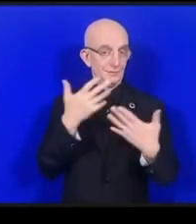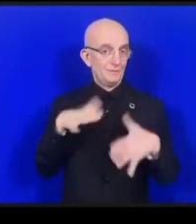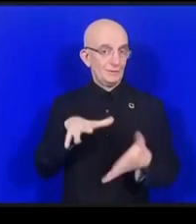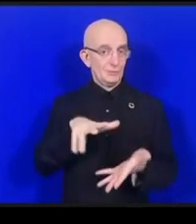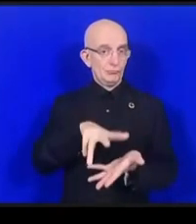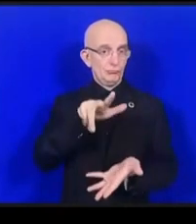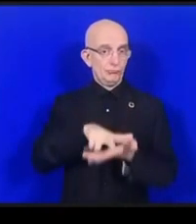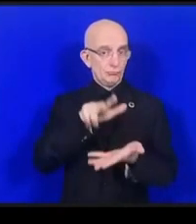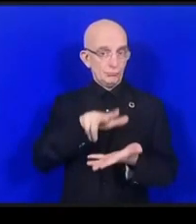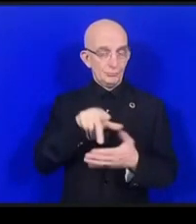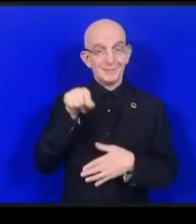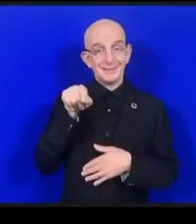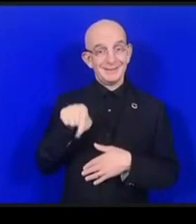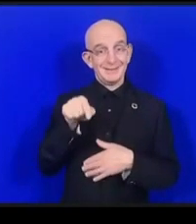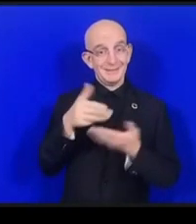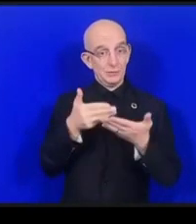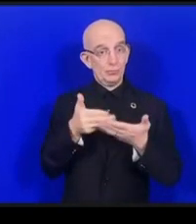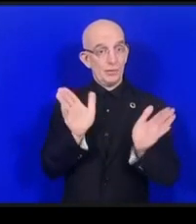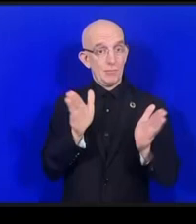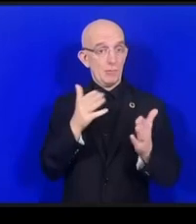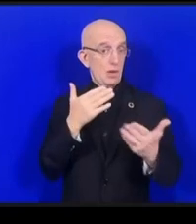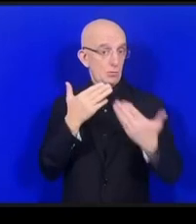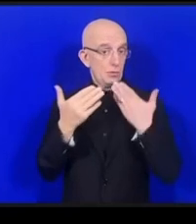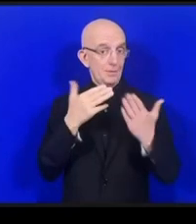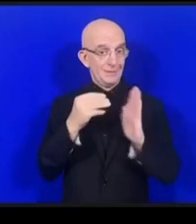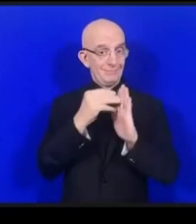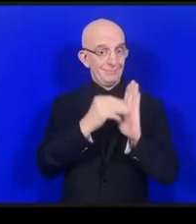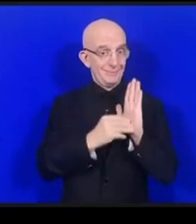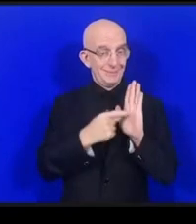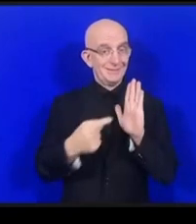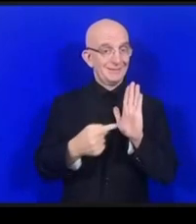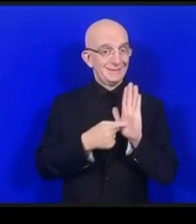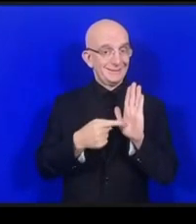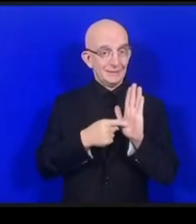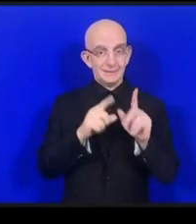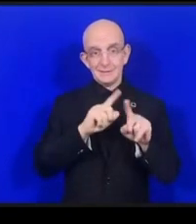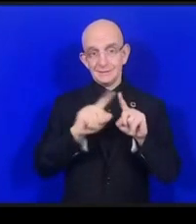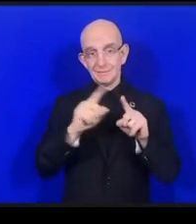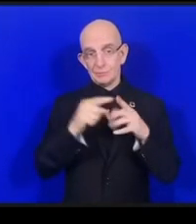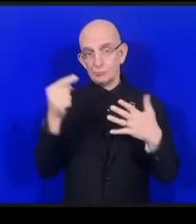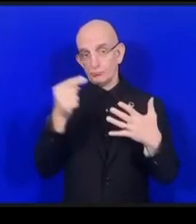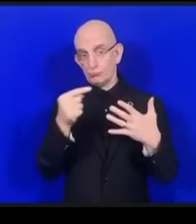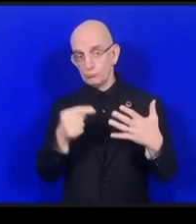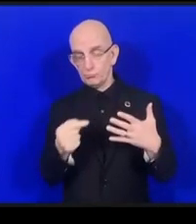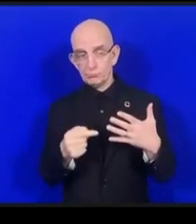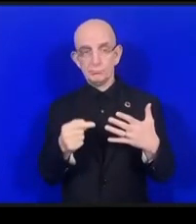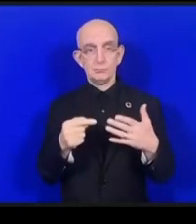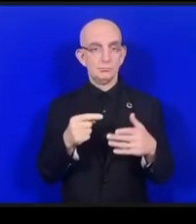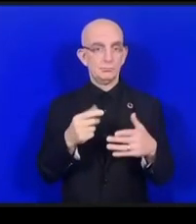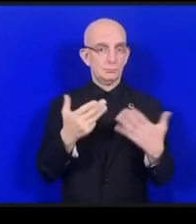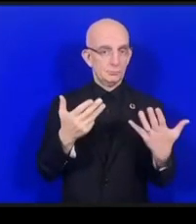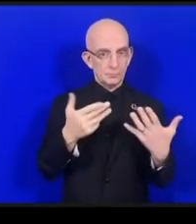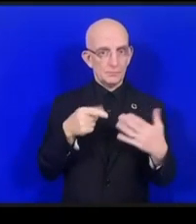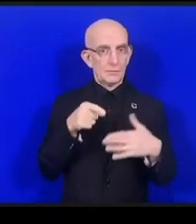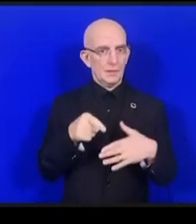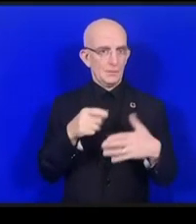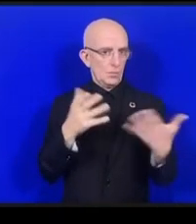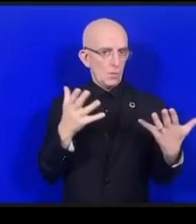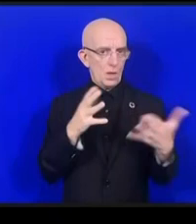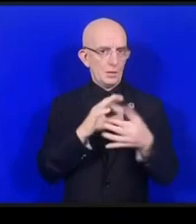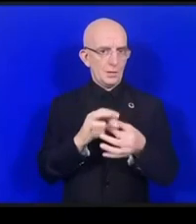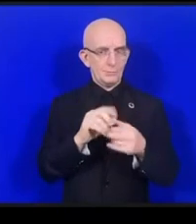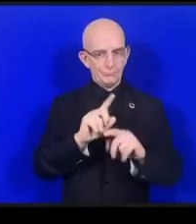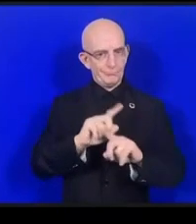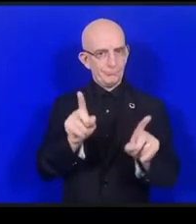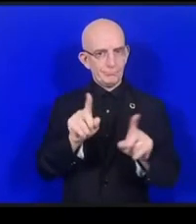детей и в том числе там сказано что недопустимо криминализация действий молодёжи в